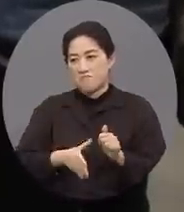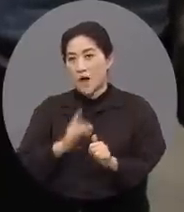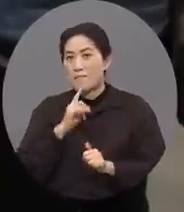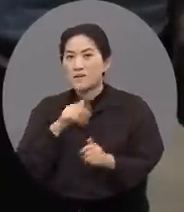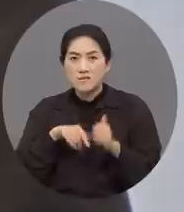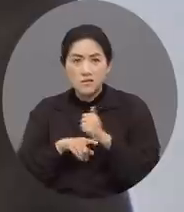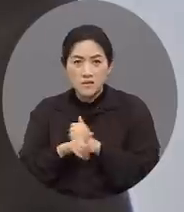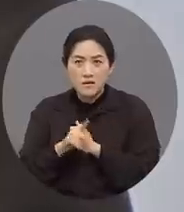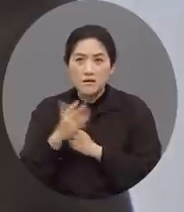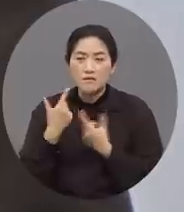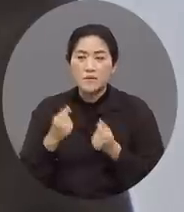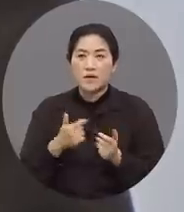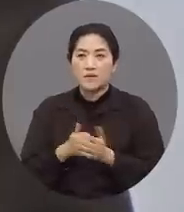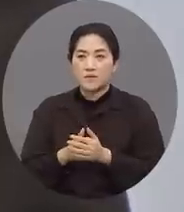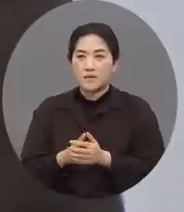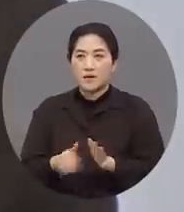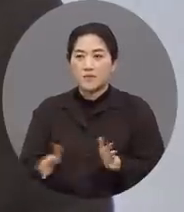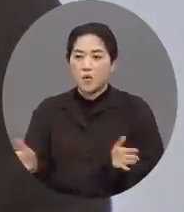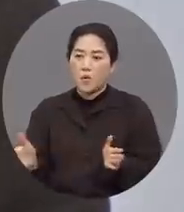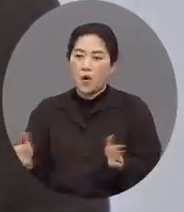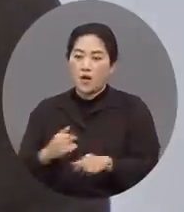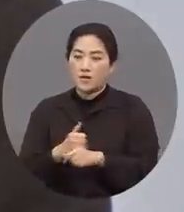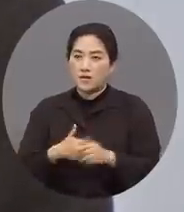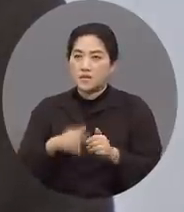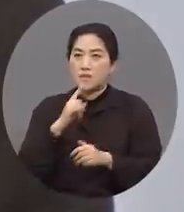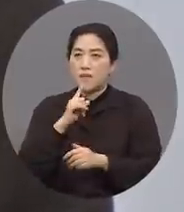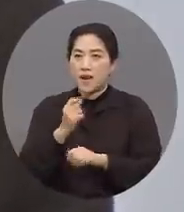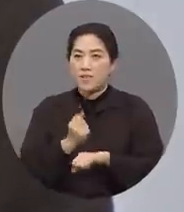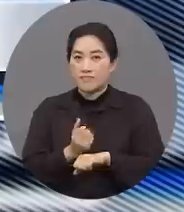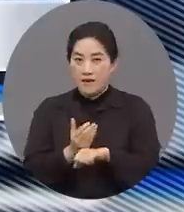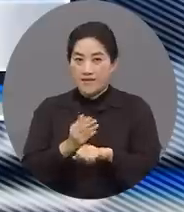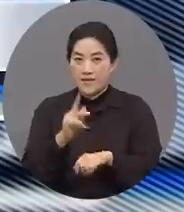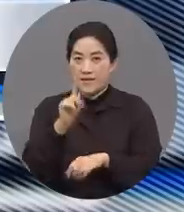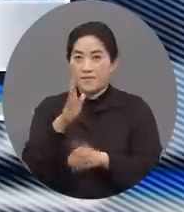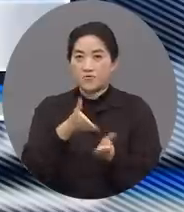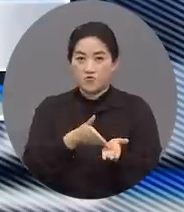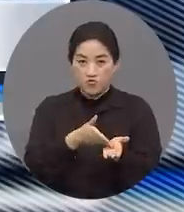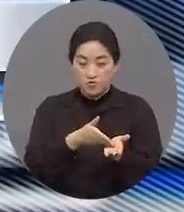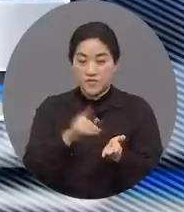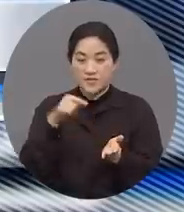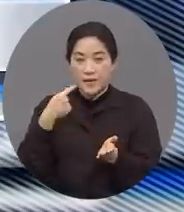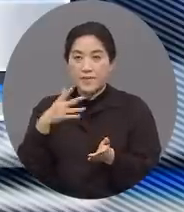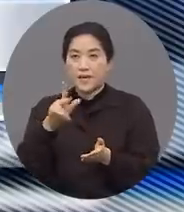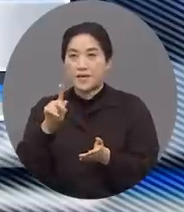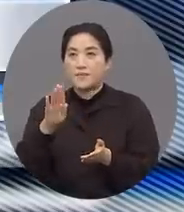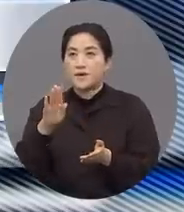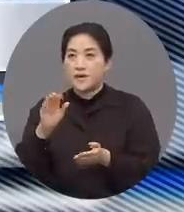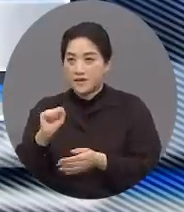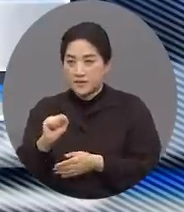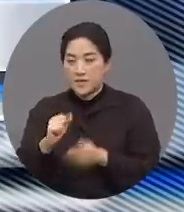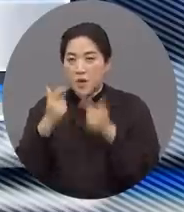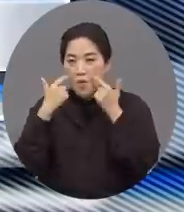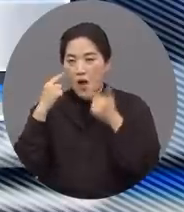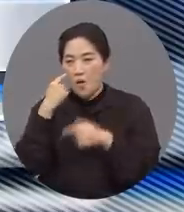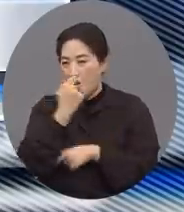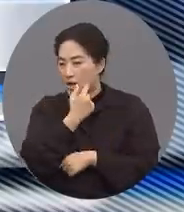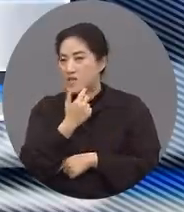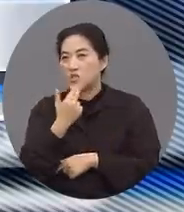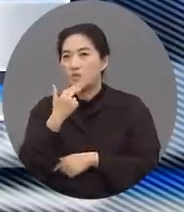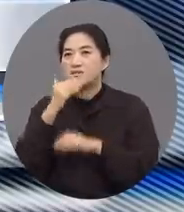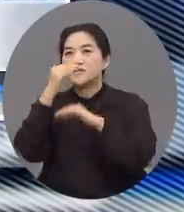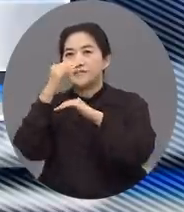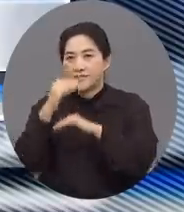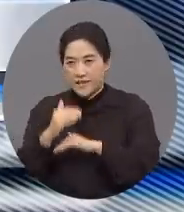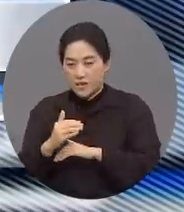말하며 동료성 언급을 했다고 KBS는 전했습니다. 다음 날 KBS는 정확히 확인되지 않은